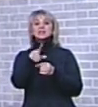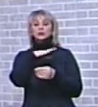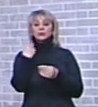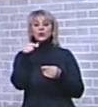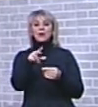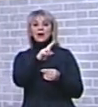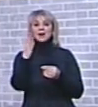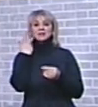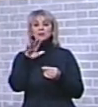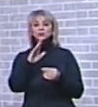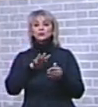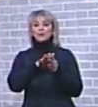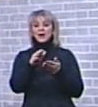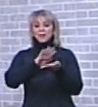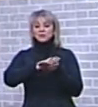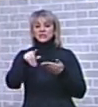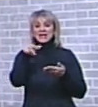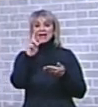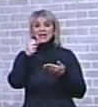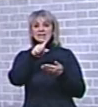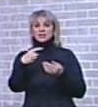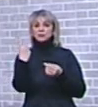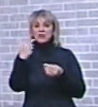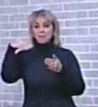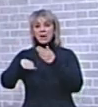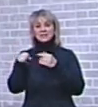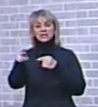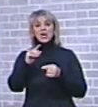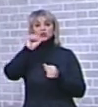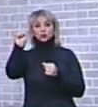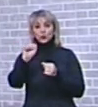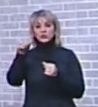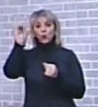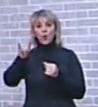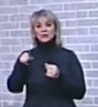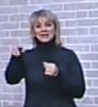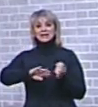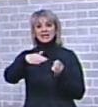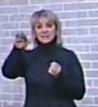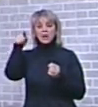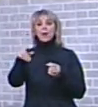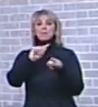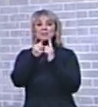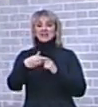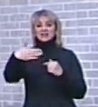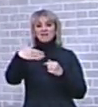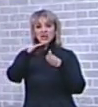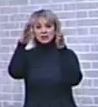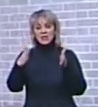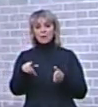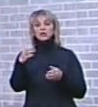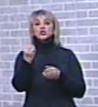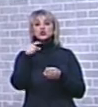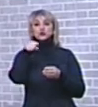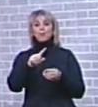много. Когда будут пробивать забившуюся канализацию в первом подъезде? А штукатурят ли окна на лестничных площадках? Поменяют ли двери в тамбурах? И